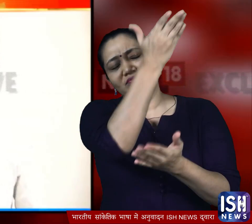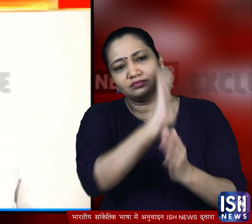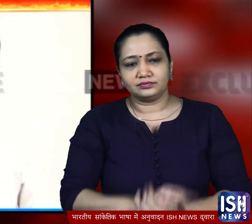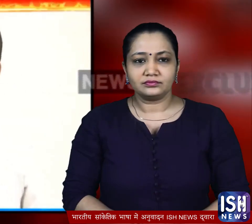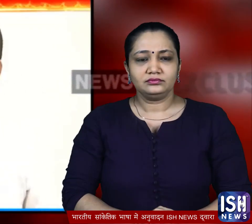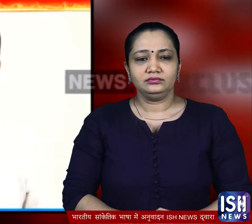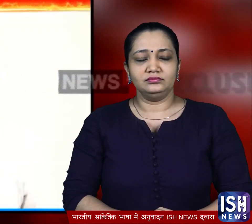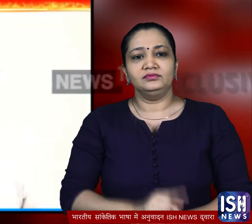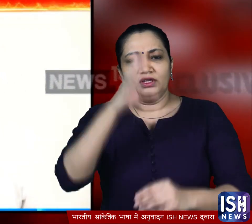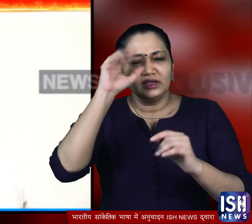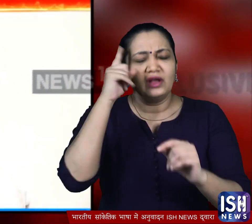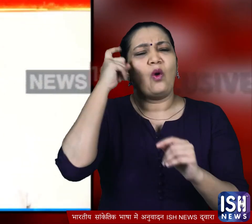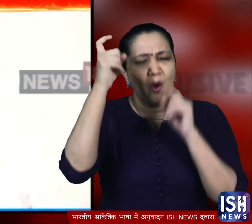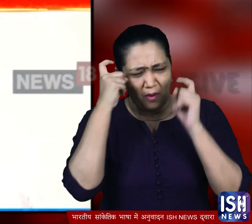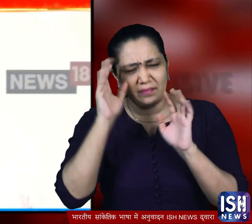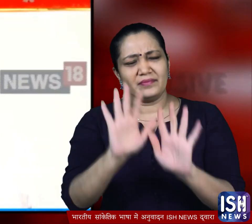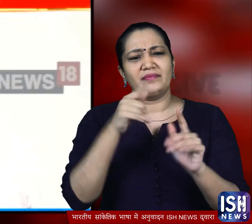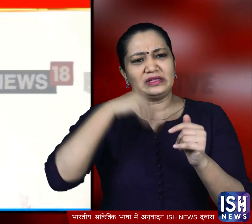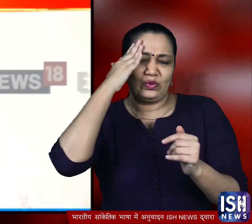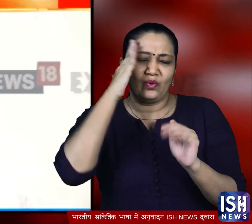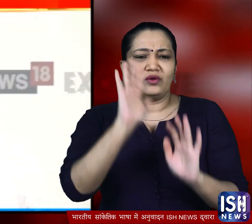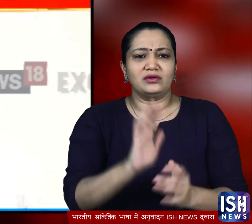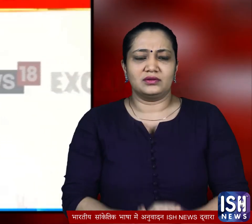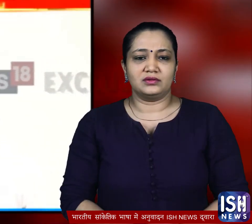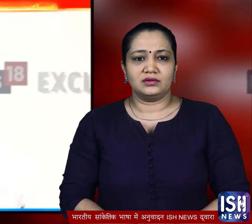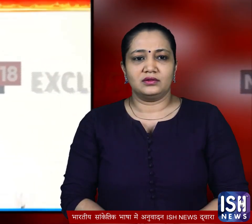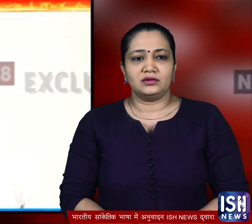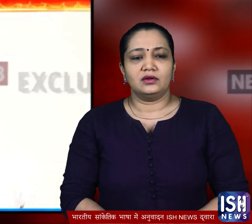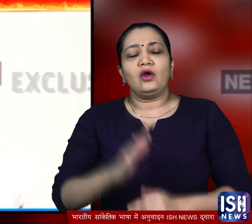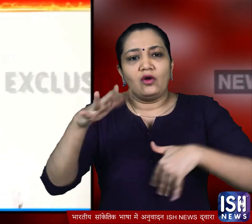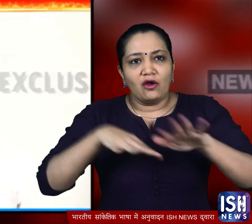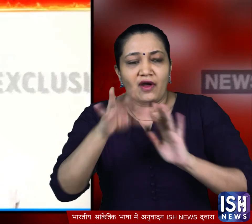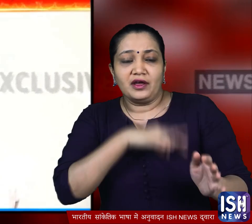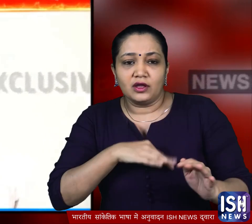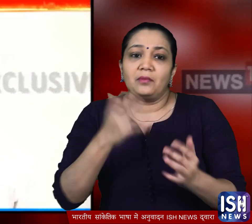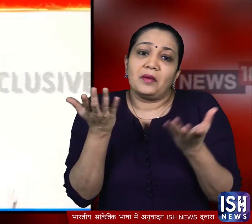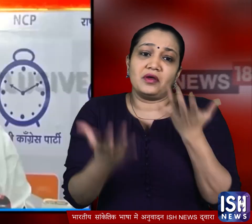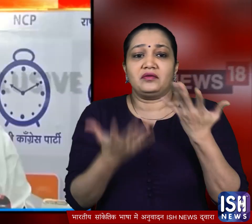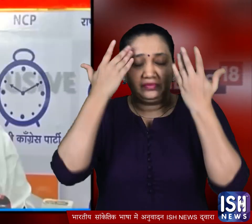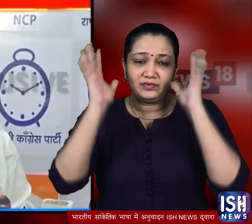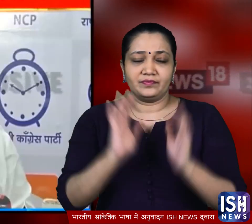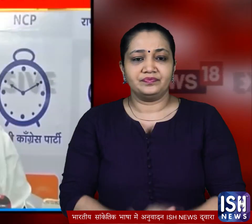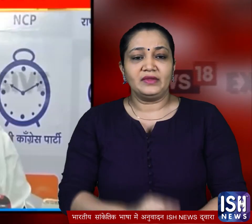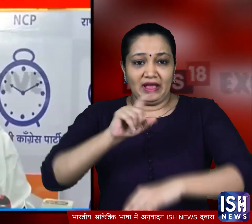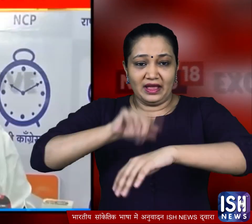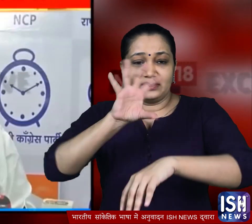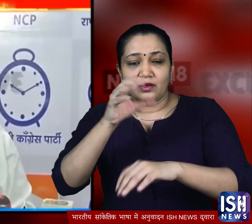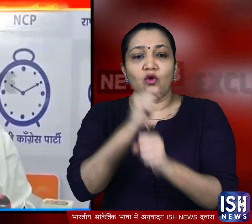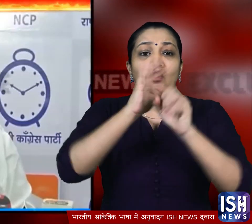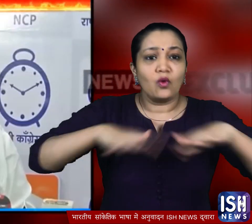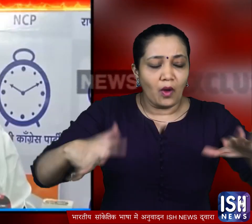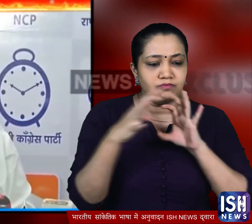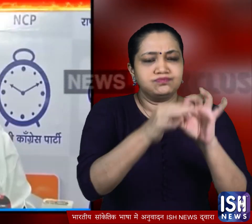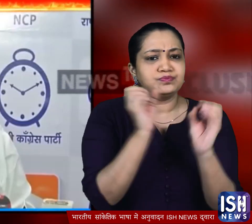आला कमान ने इस बारे में बिल्कुल सोचा होगा और शायद उसका फायदा पार्टी को होगा। वहीं एनसीपी ने गोवा